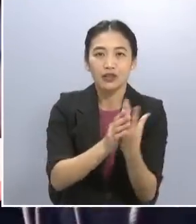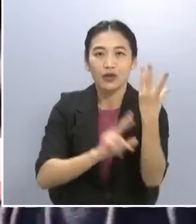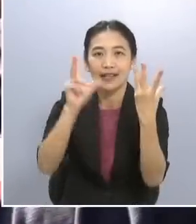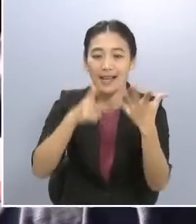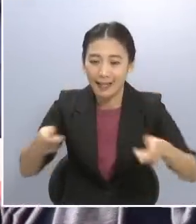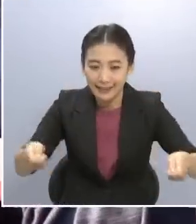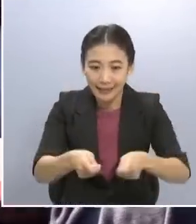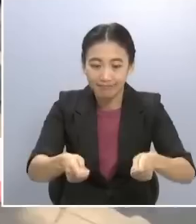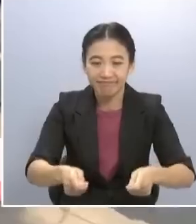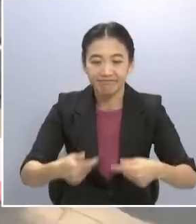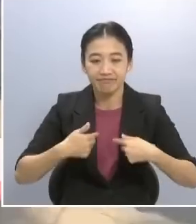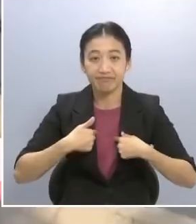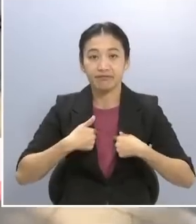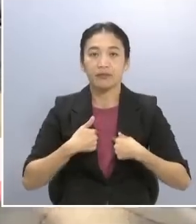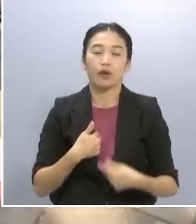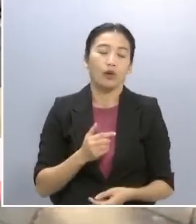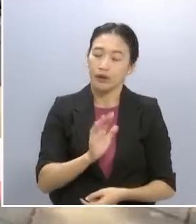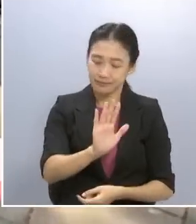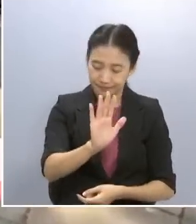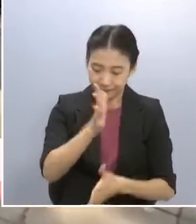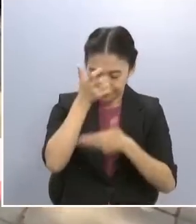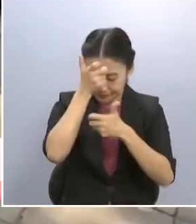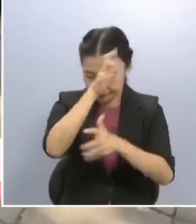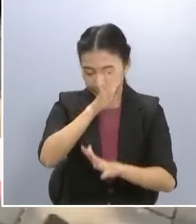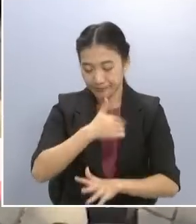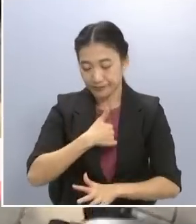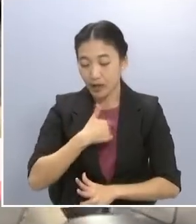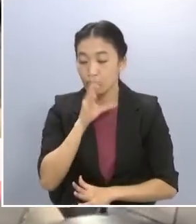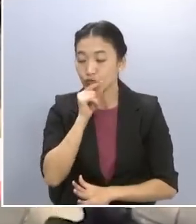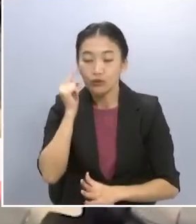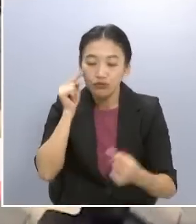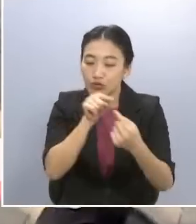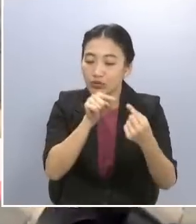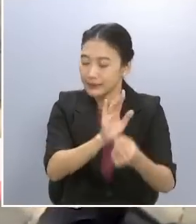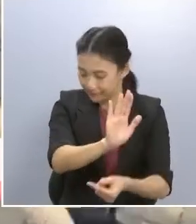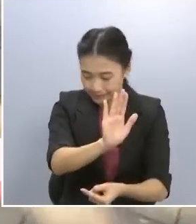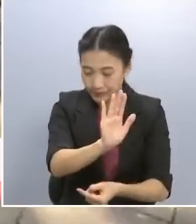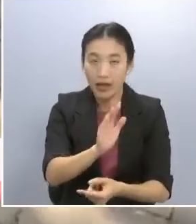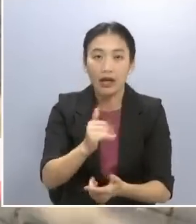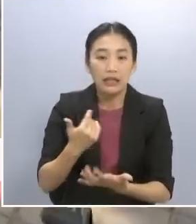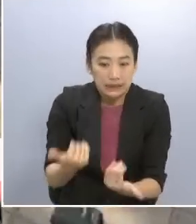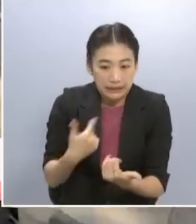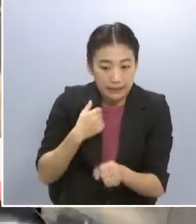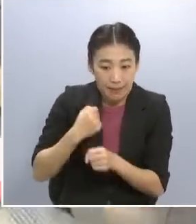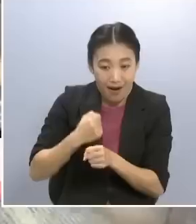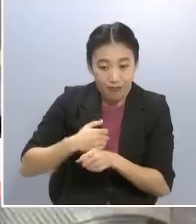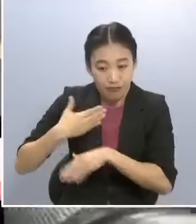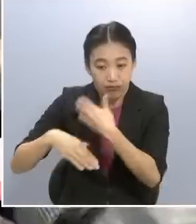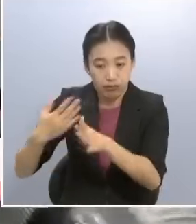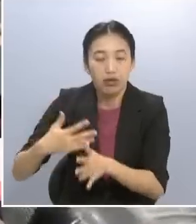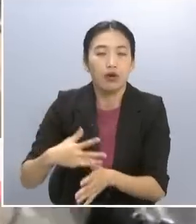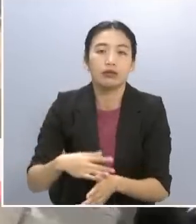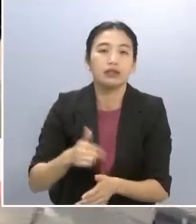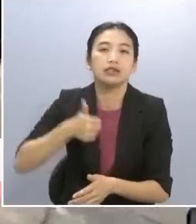ไม่อยากจะพูดถึงแล้วก็เดินหน้าทำงานในช่วงเวลาที่เหลือดีกว่า พร้อมกับยังย้ำนะครับบอกว่าการเคลื่อน